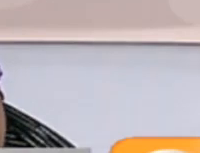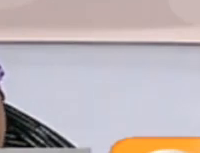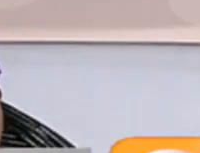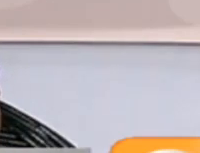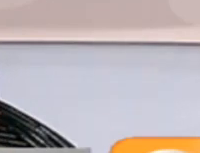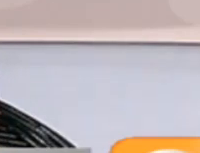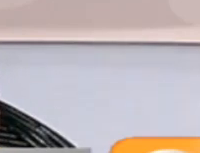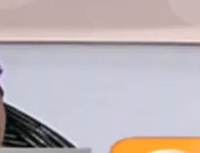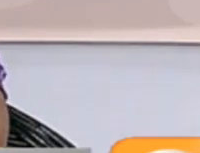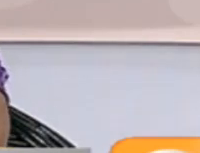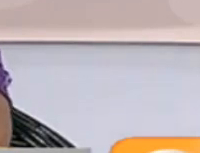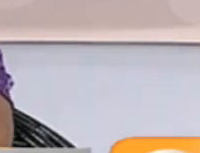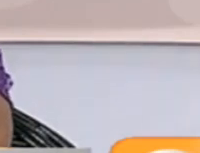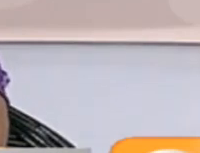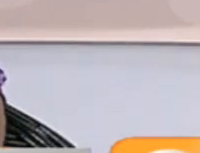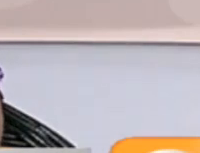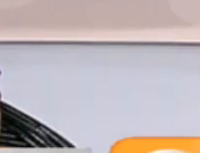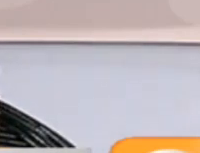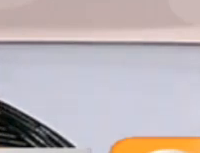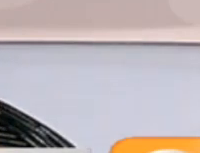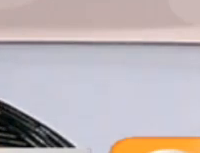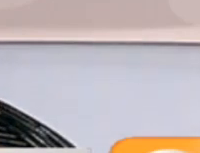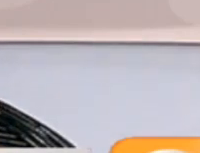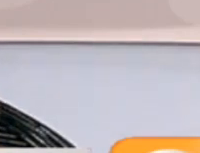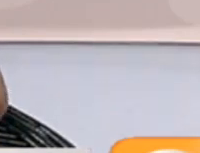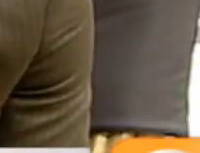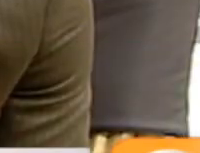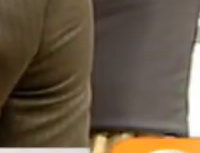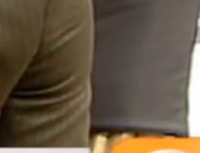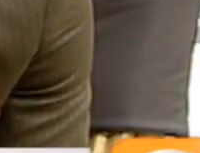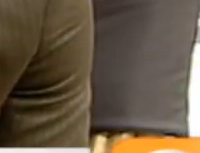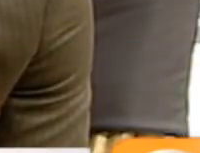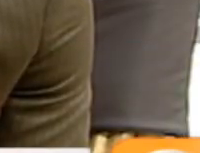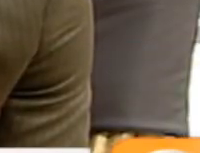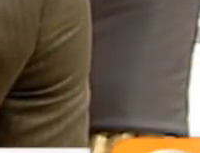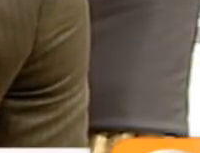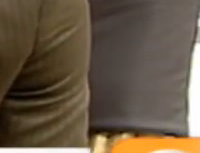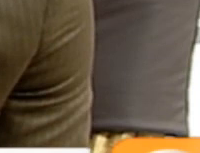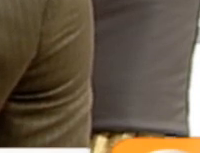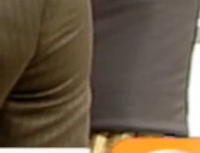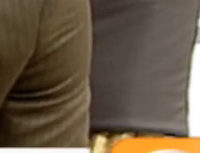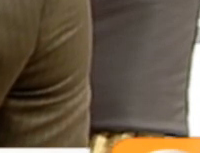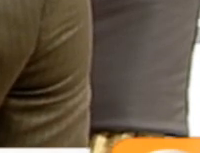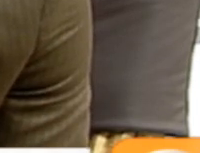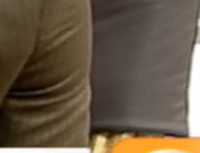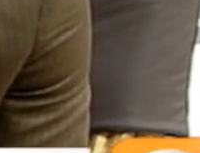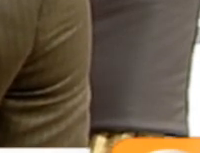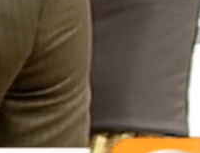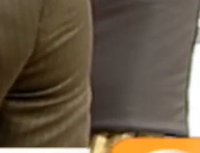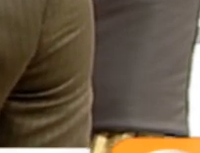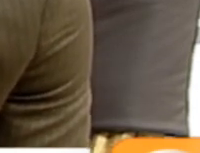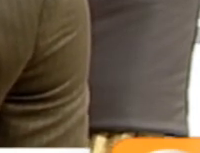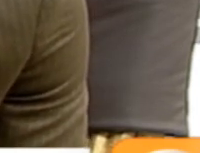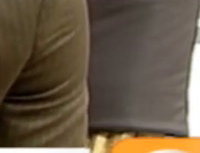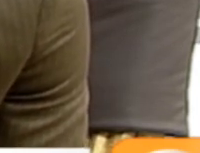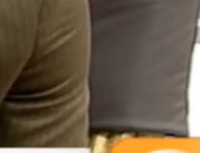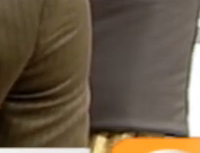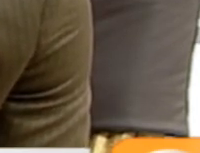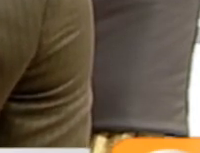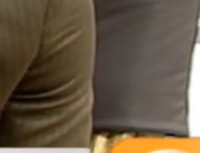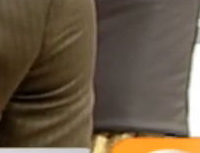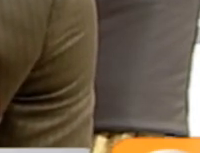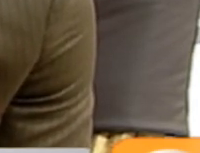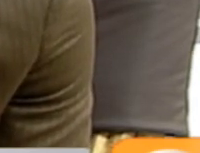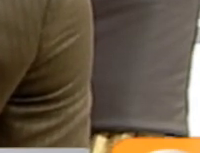walioana, mke na mume. Mimi anapokuwa anapanga kama anakubali kwamba lile tatizo lipo na hawezi kuliepuka. Kwa hiyo ni